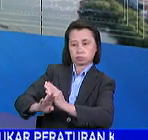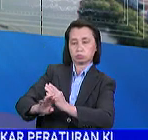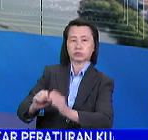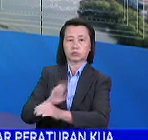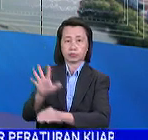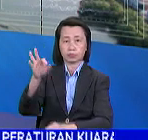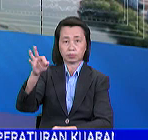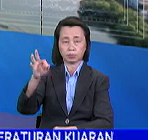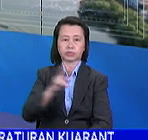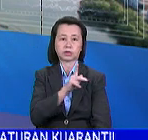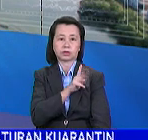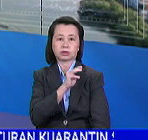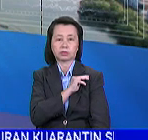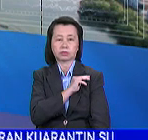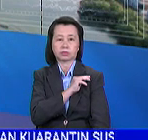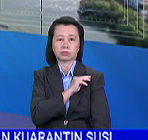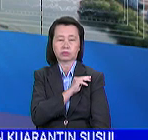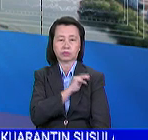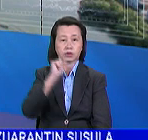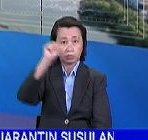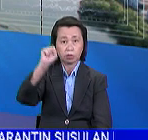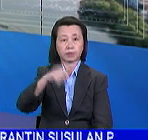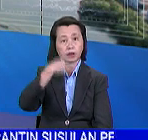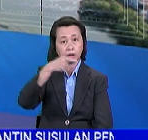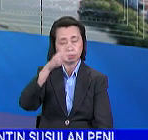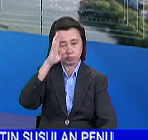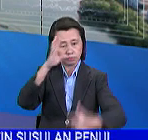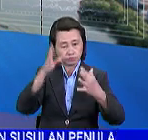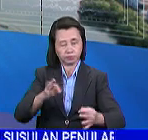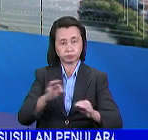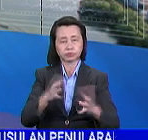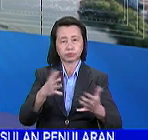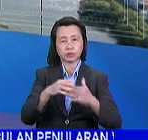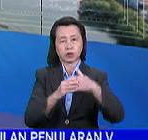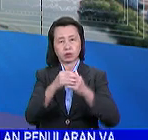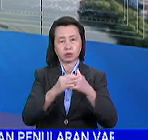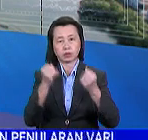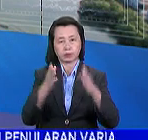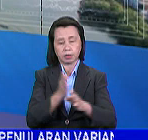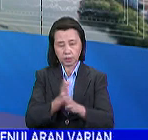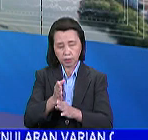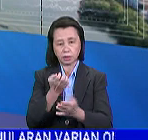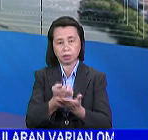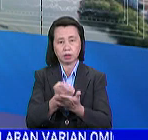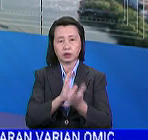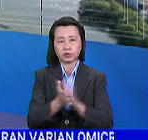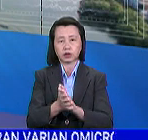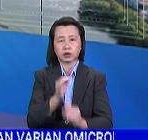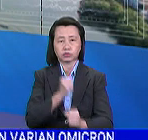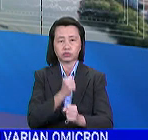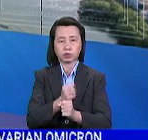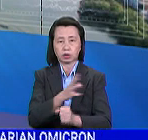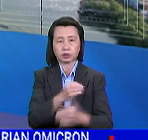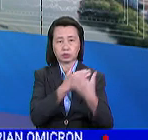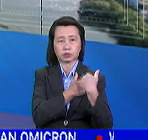qobid 19 ketombe tridatu Sri penyembahan Junior berkata keputusan kerajaan Beruang akan lebih banyak sektor ekonomi menyebabkan tugas